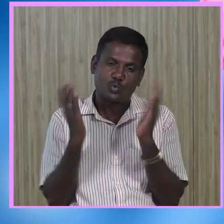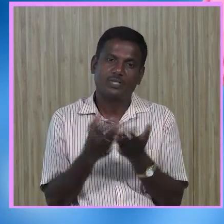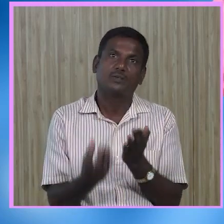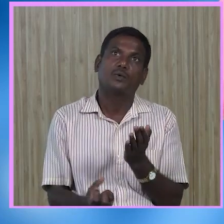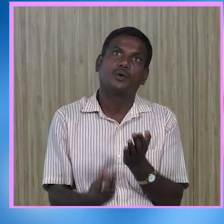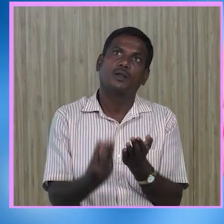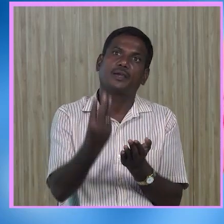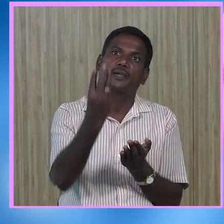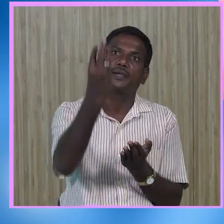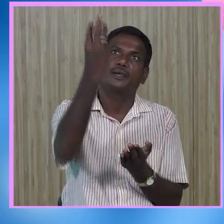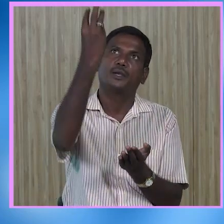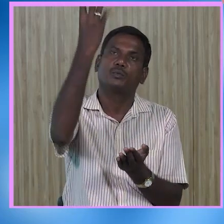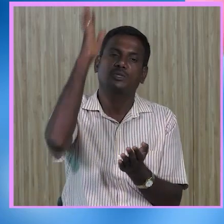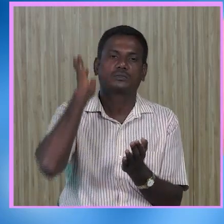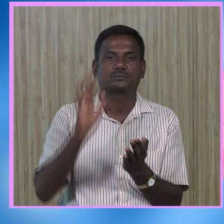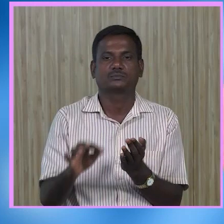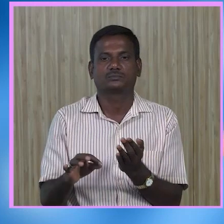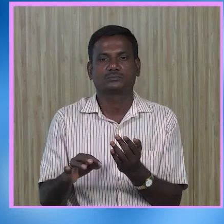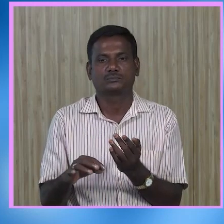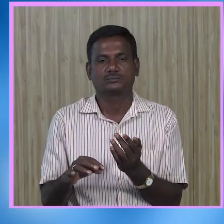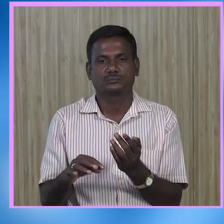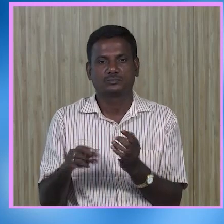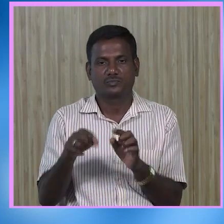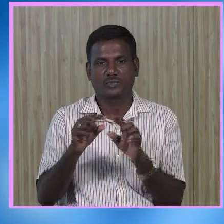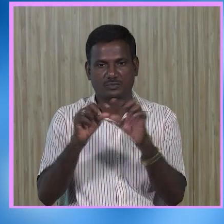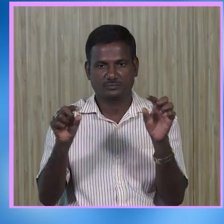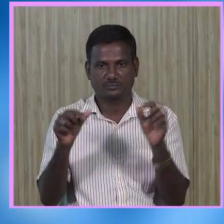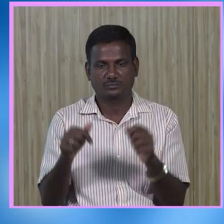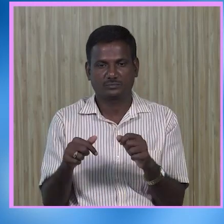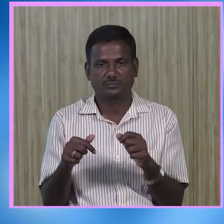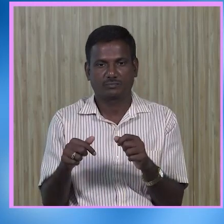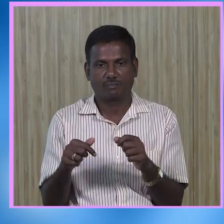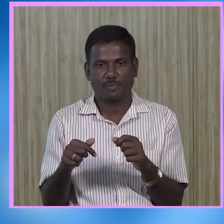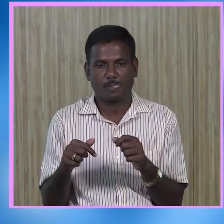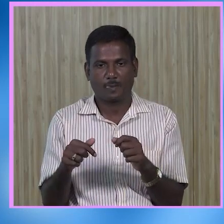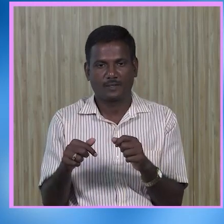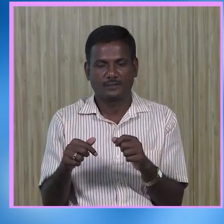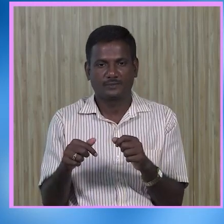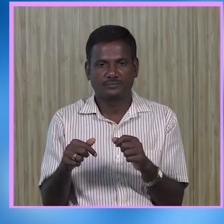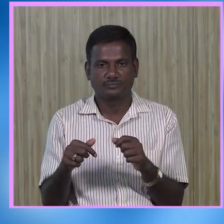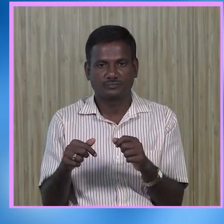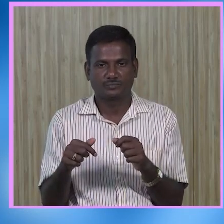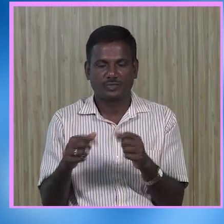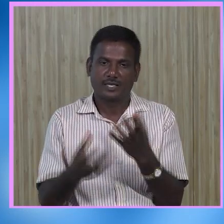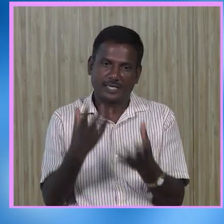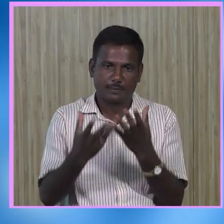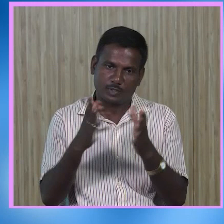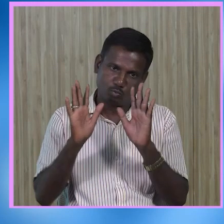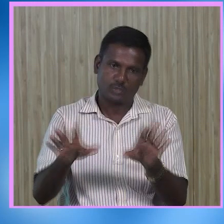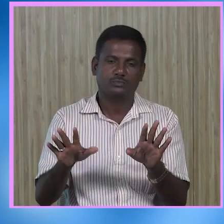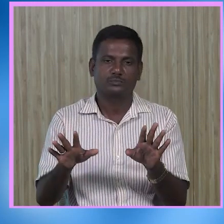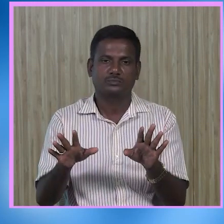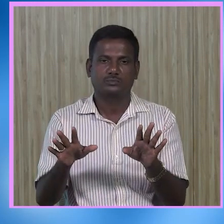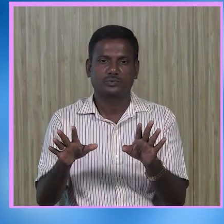எதிராக ராக்கெட்டை உயர்த்துகிறது இந்த இயக்குபொருள். இதில் எரிபொருள் ஒன்று